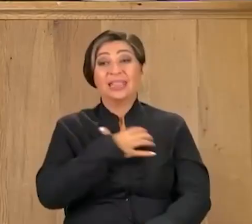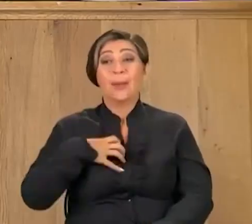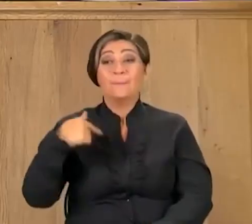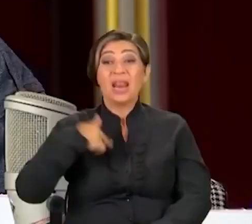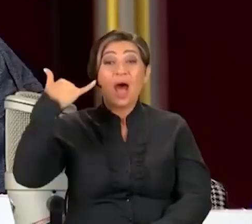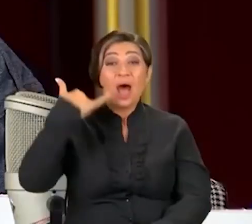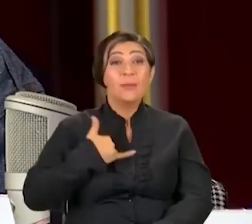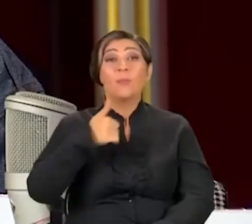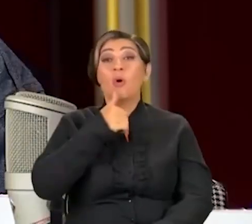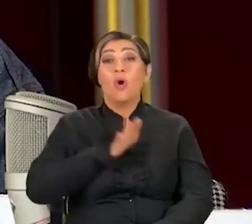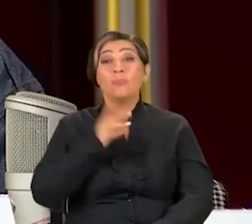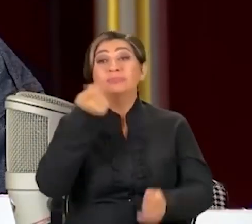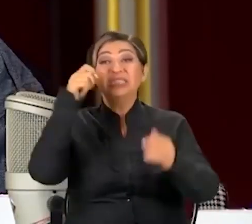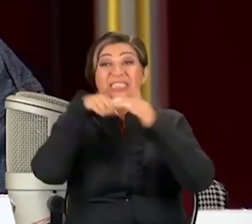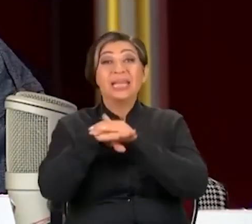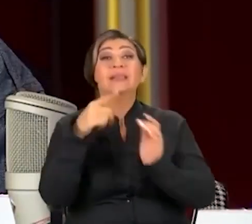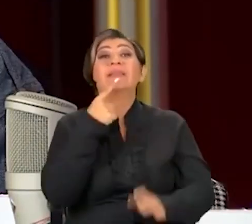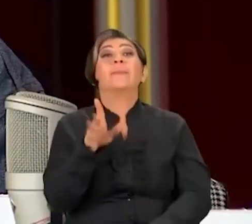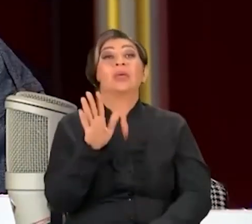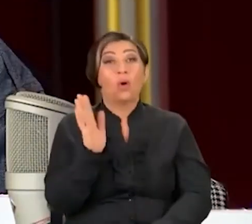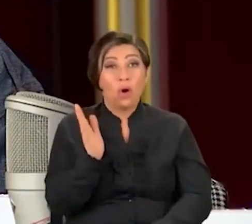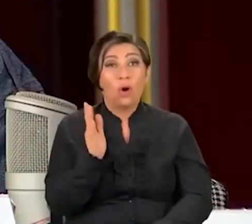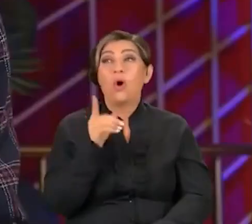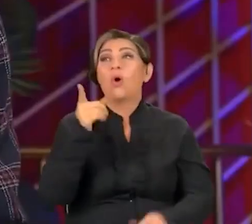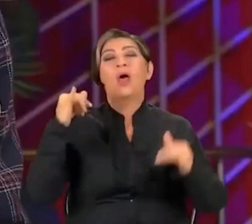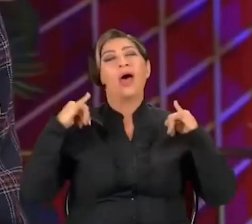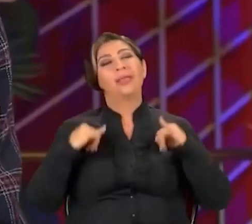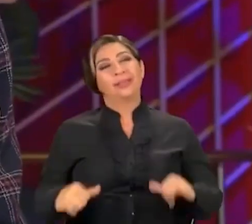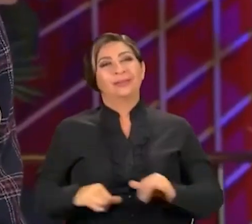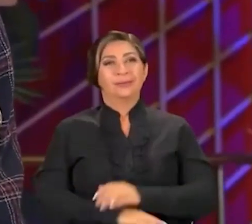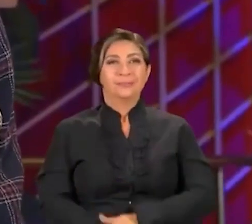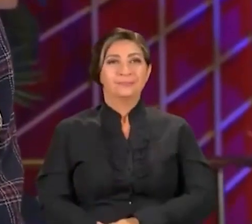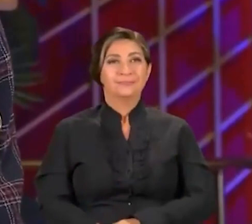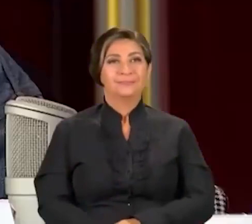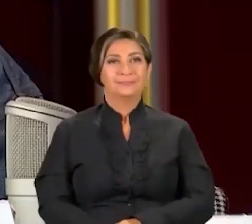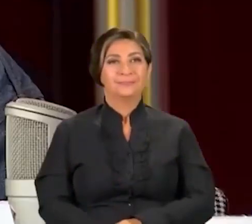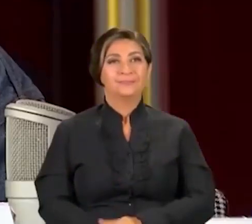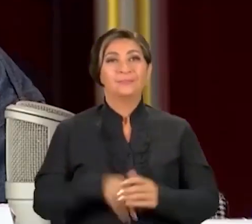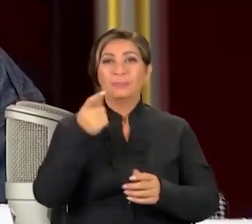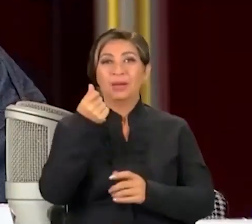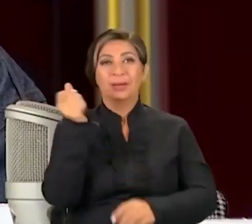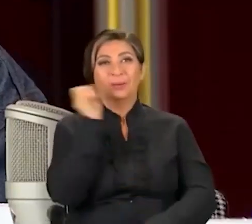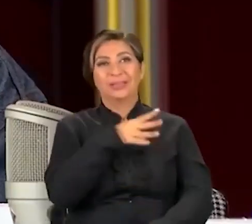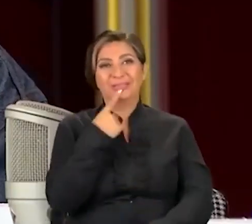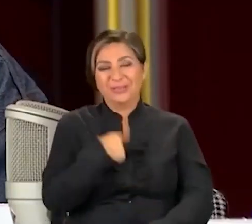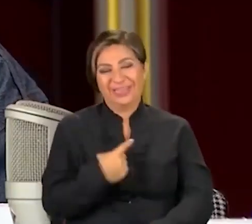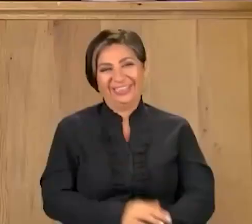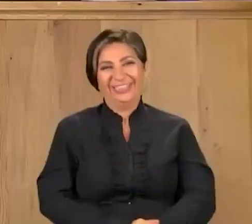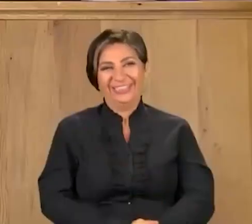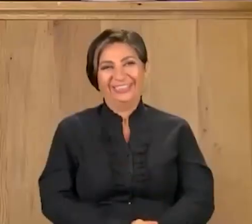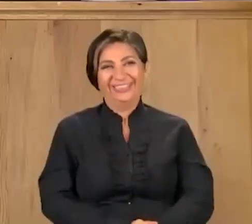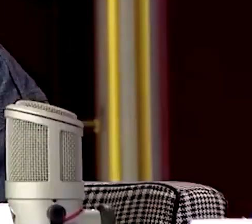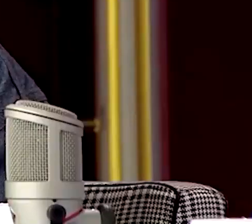beni arayıp da oğlum bir işe gir demiyor. O artık rahatladı. Aynen. Direkt para yolla diyor.